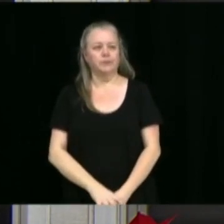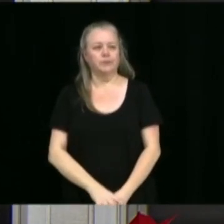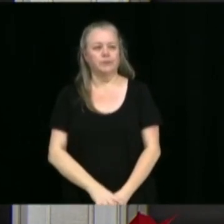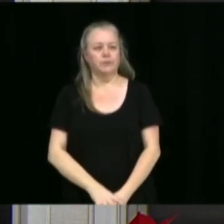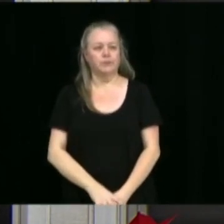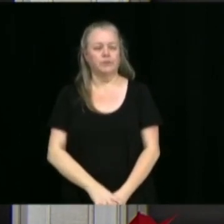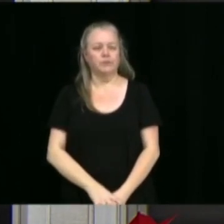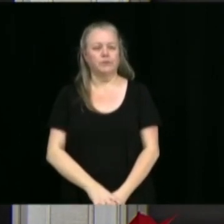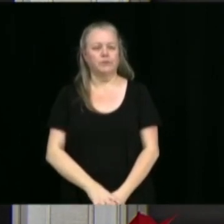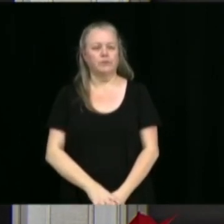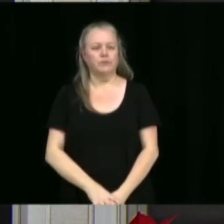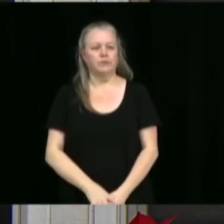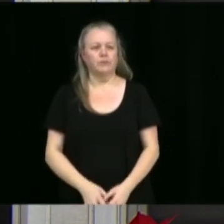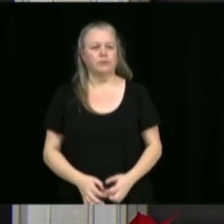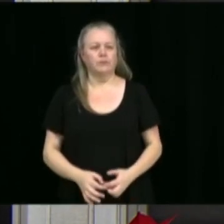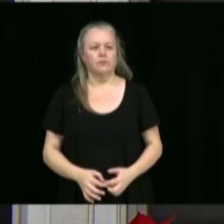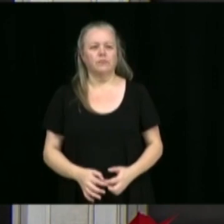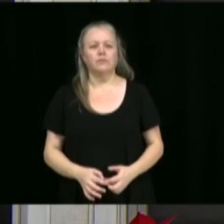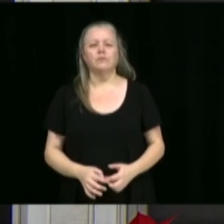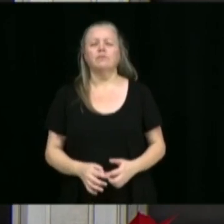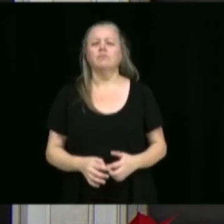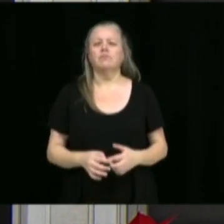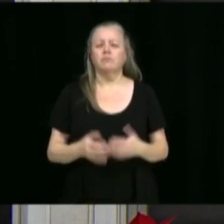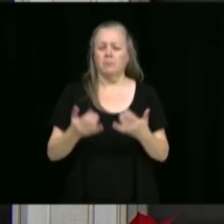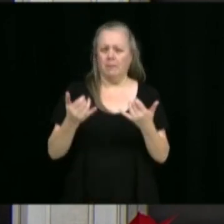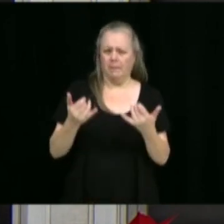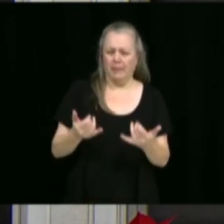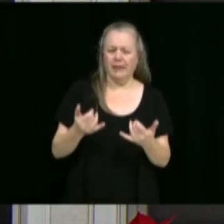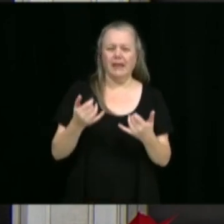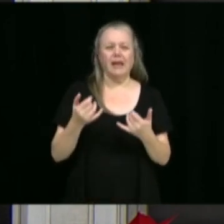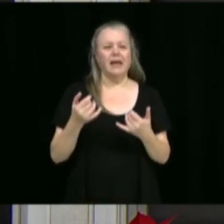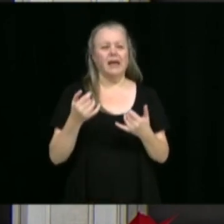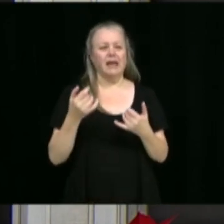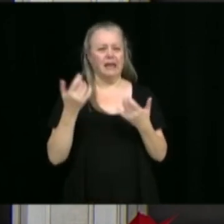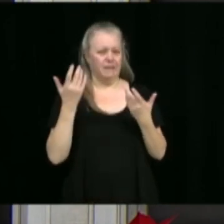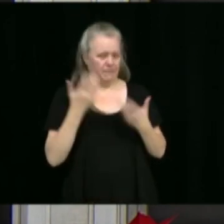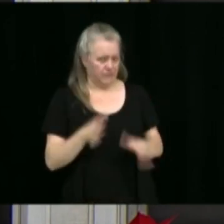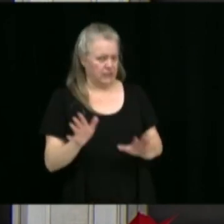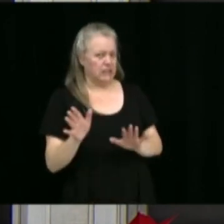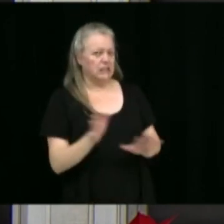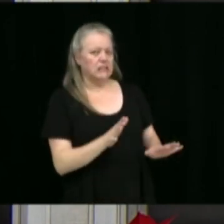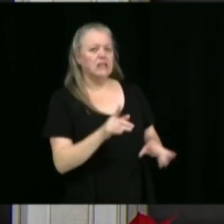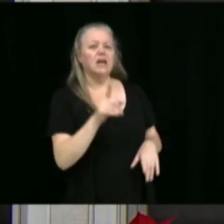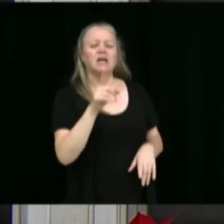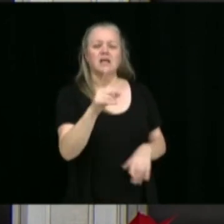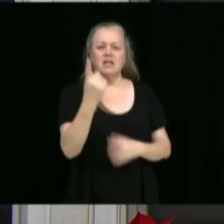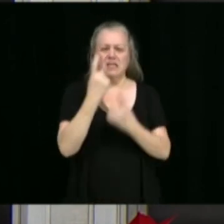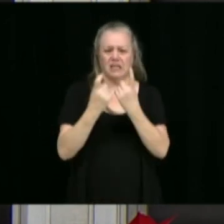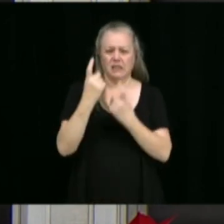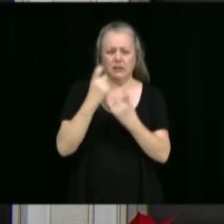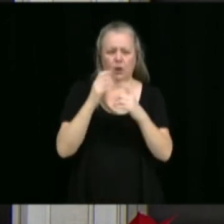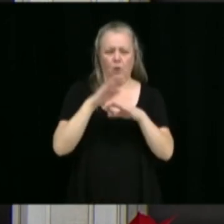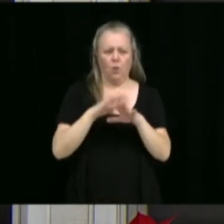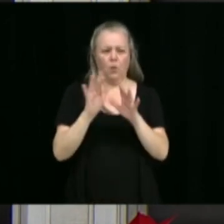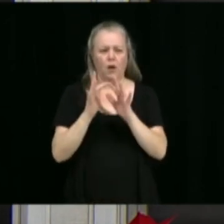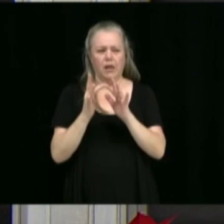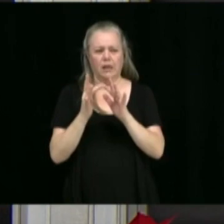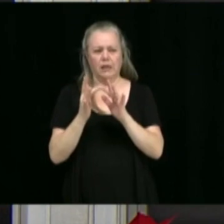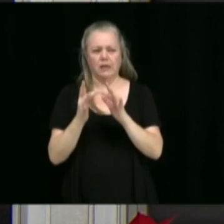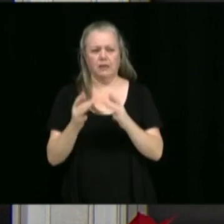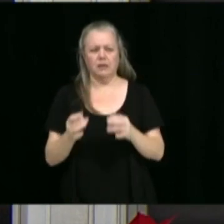Sur les interventions du conseil, on avait terminé. Est-ce qu'il y aurait des